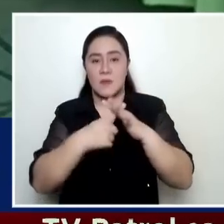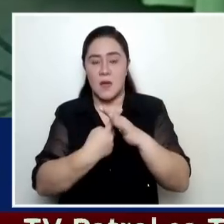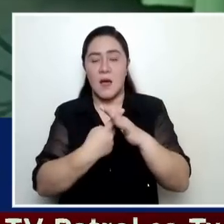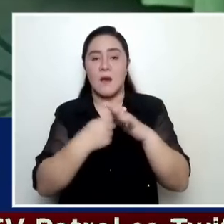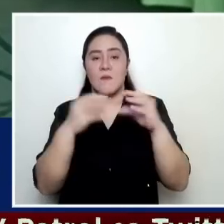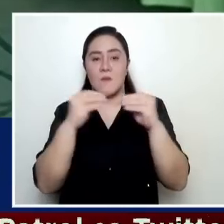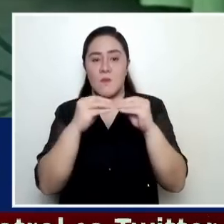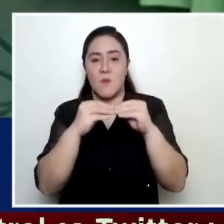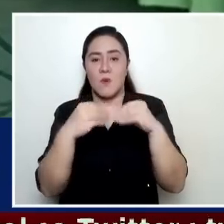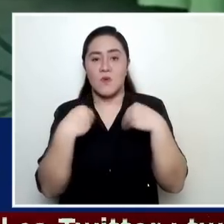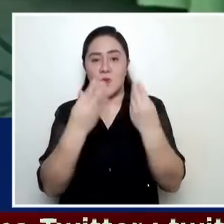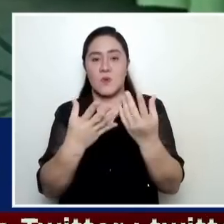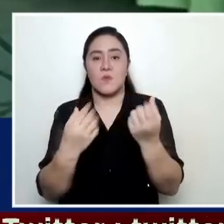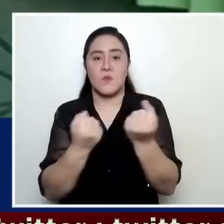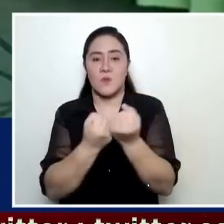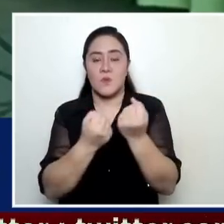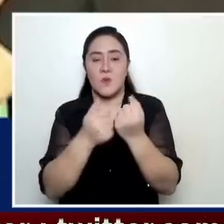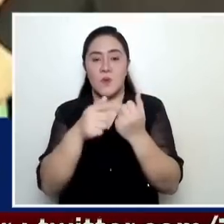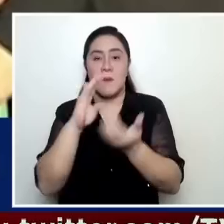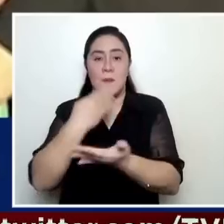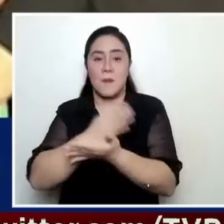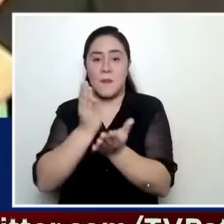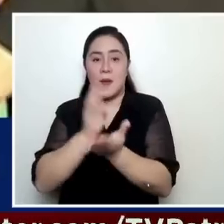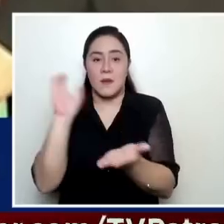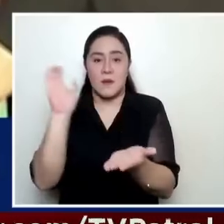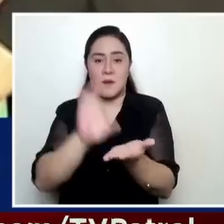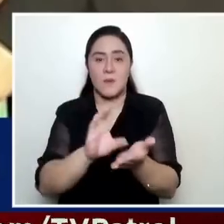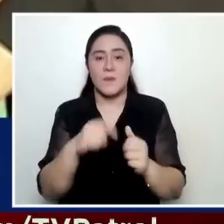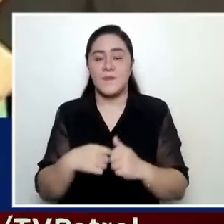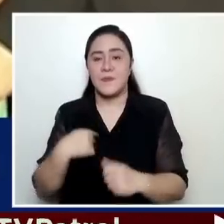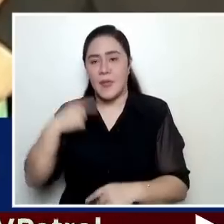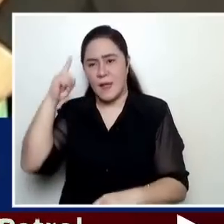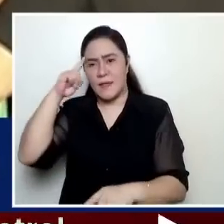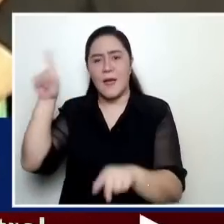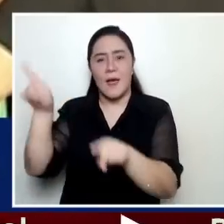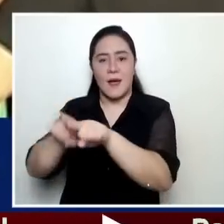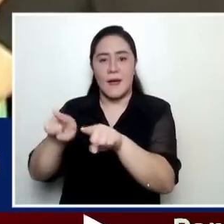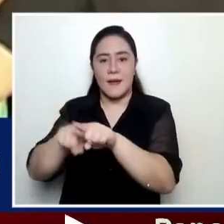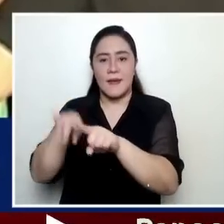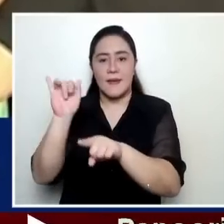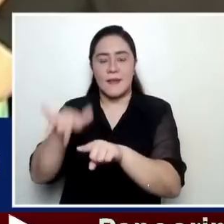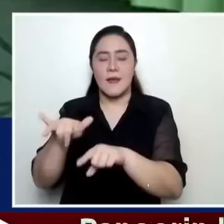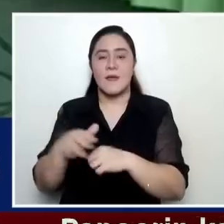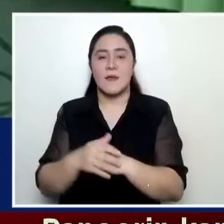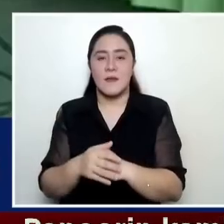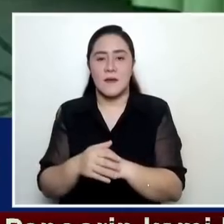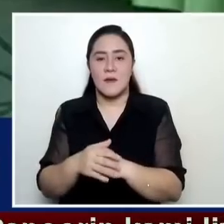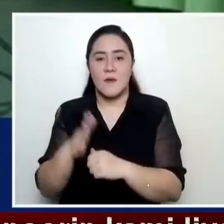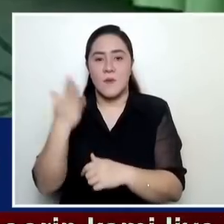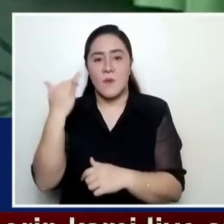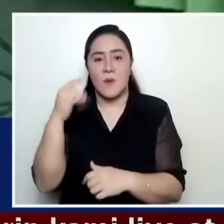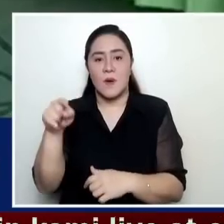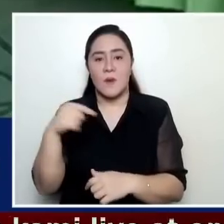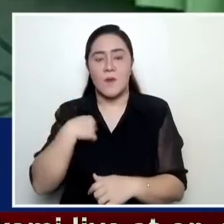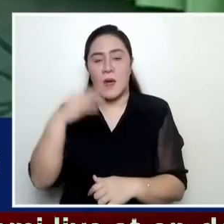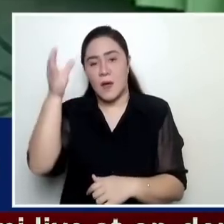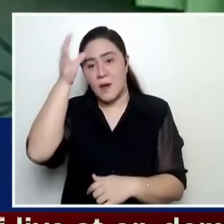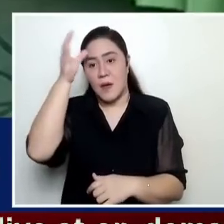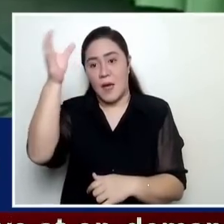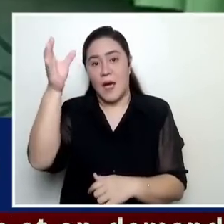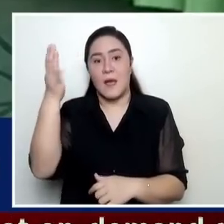siblings indeed. I fully agree. I did not ever understand the concept of a